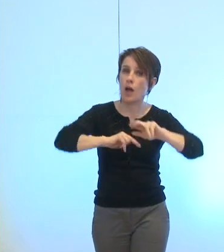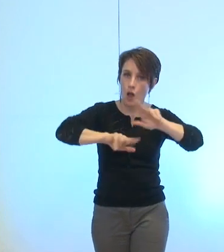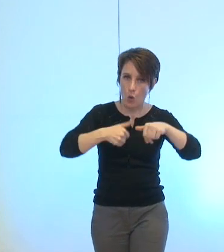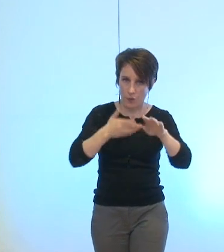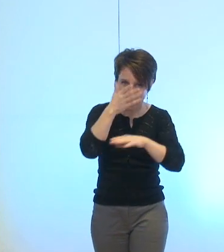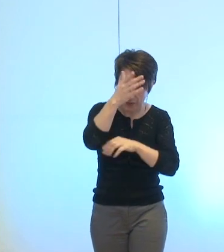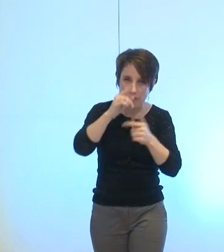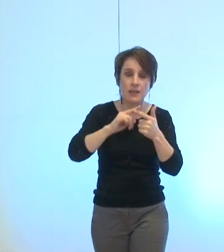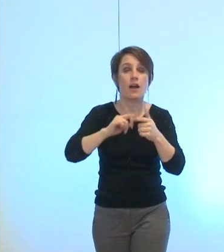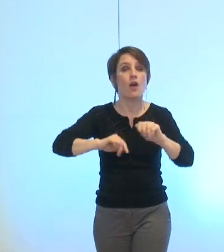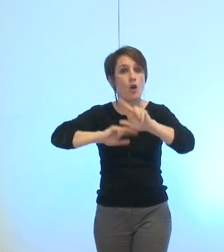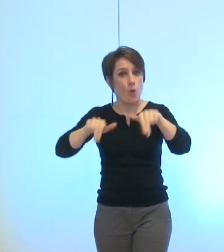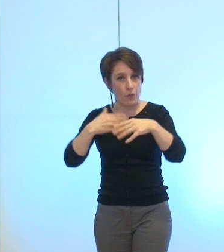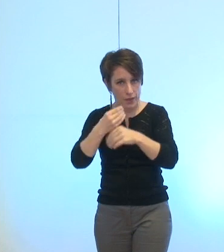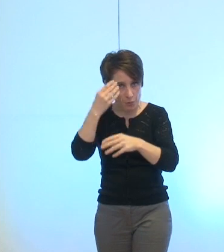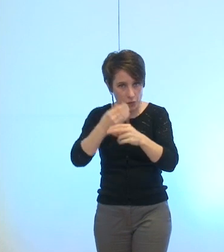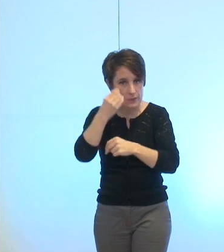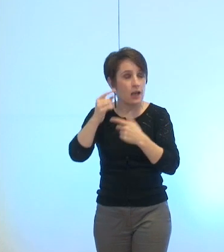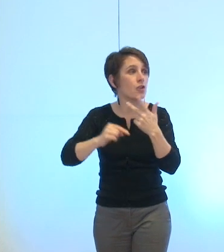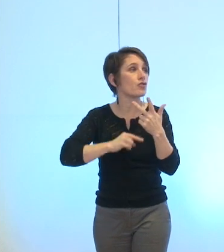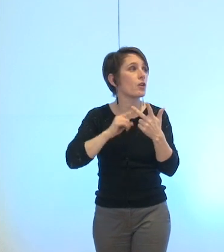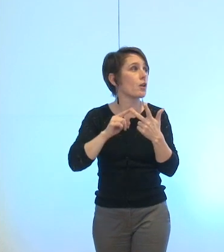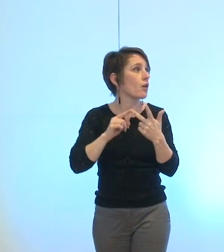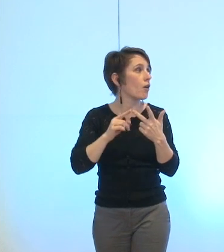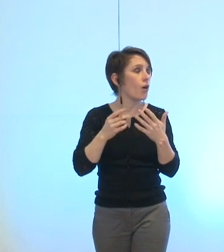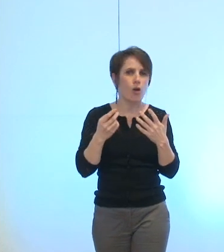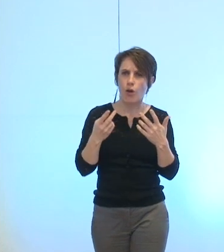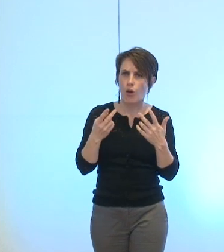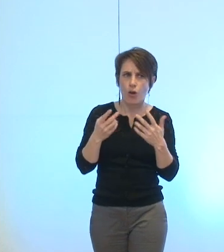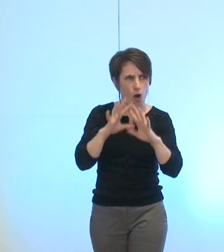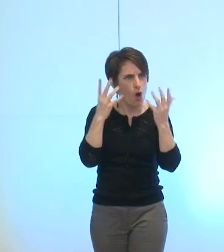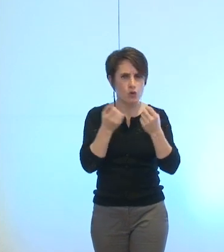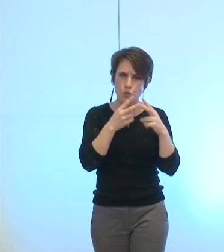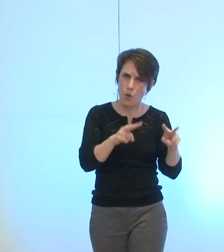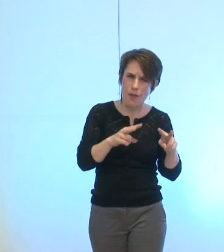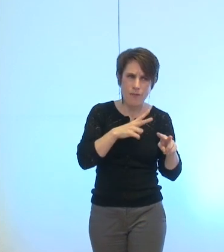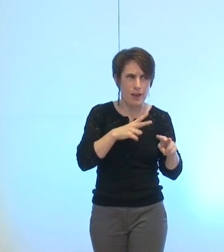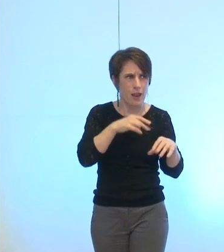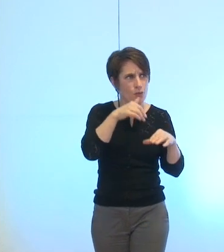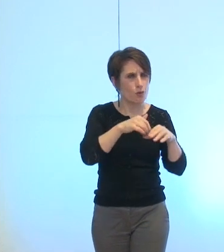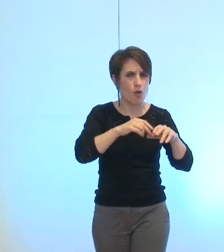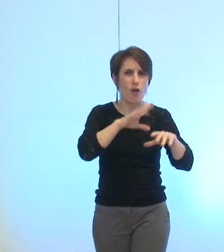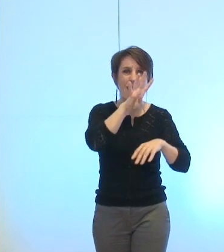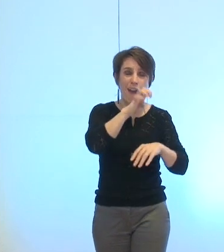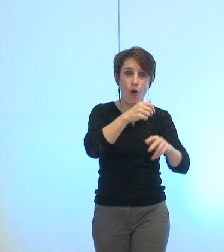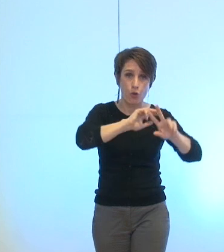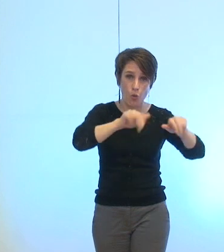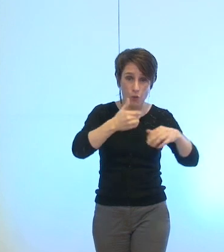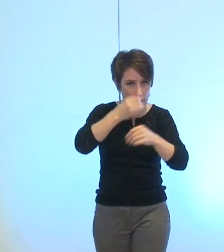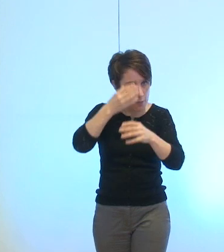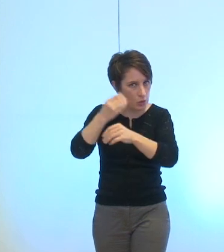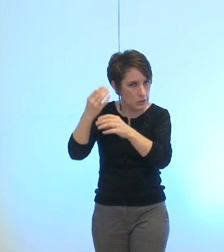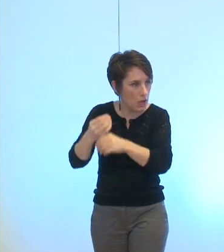ce sont les contrats d'apprentissage la ville je crois n'est pas loin d'une quarantaine de contrats d'apprentissage ce qui est un effort